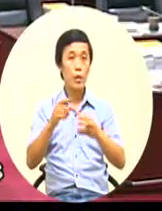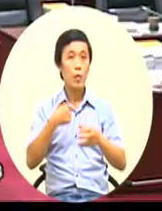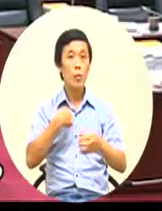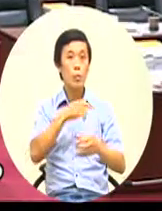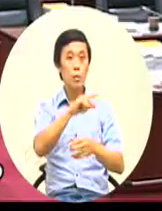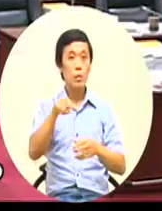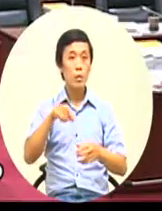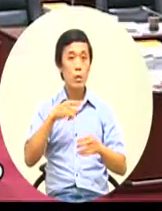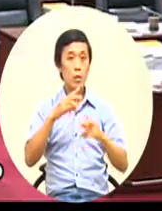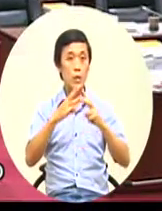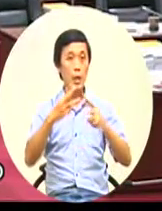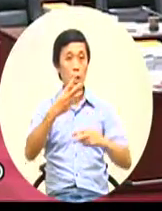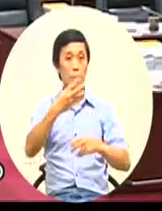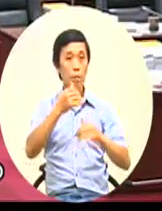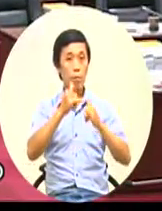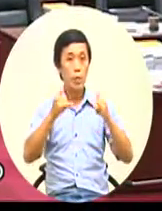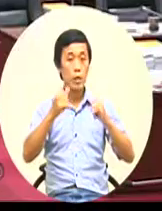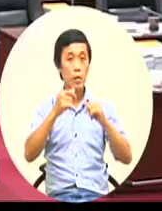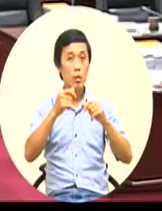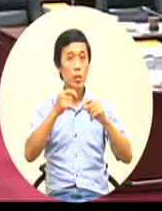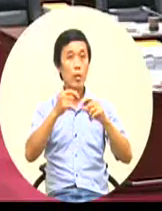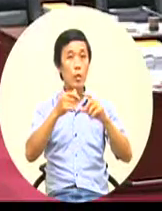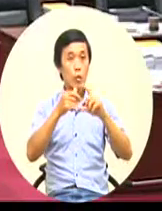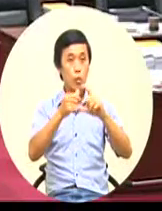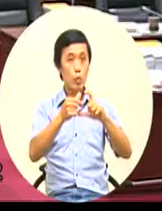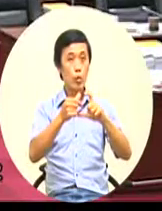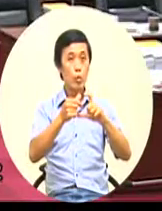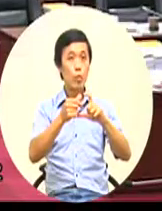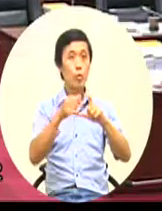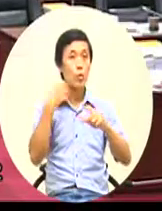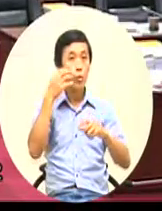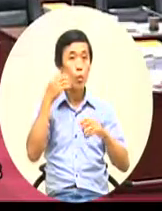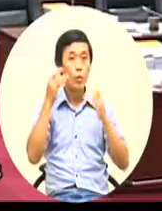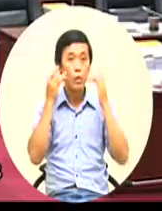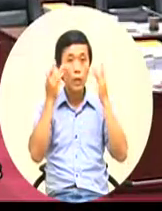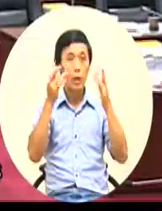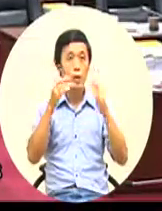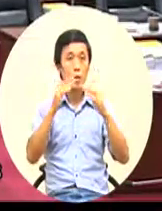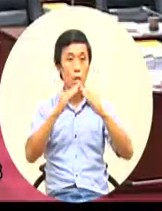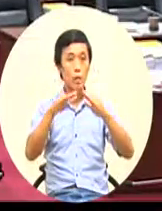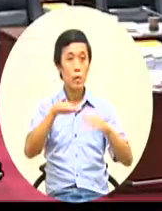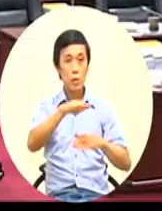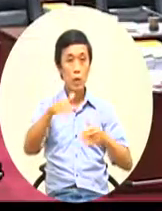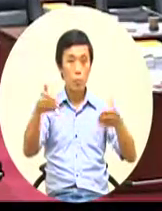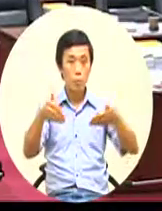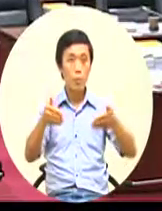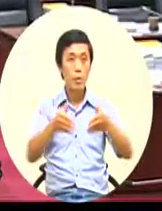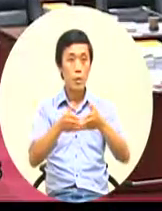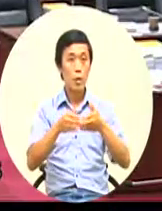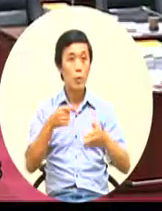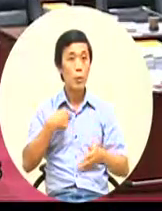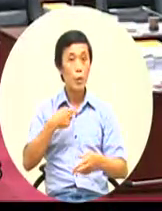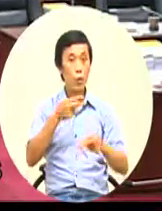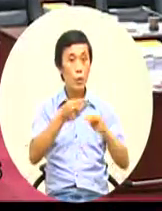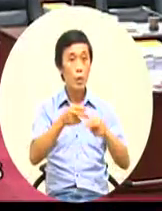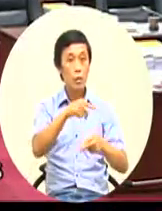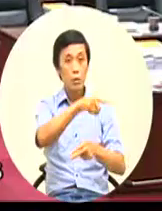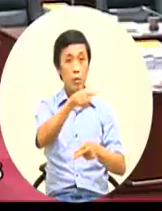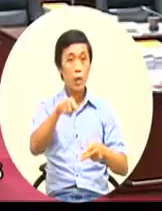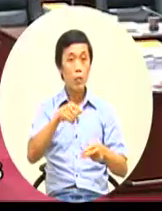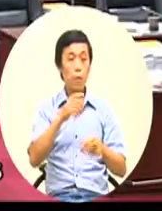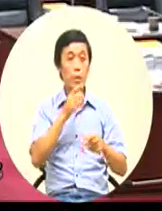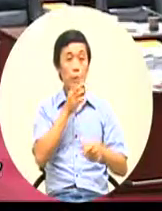市场已经缓不济急要建设了。我相信为什么他们不发言？下一次选